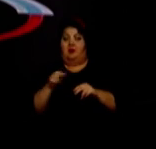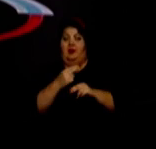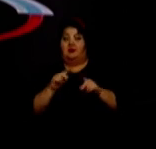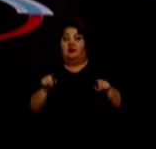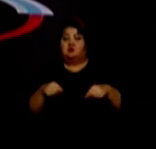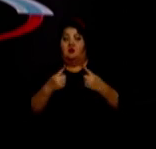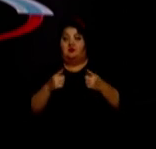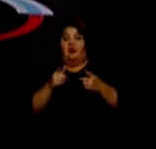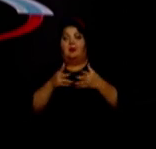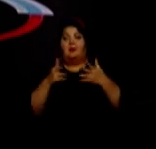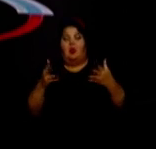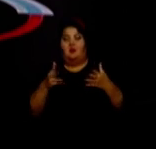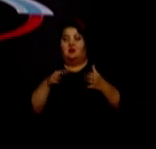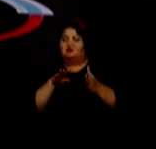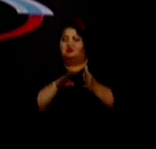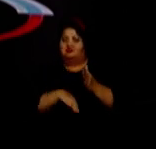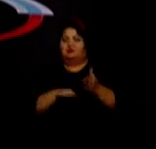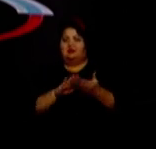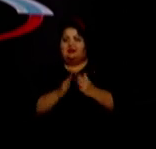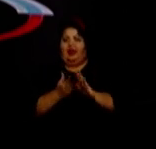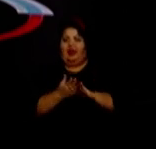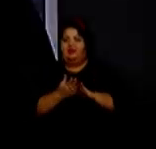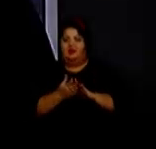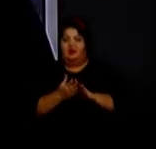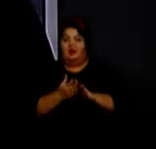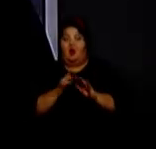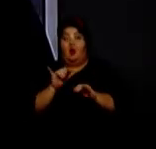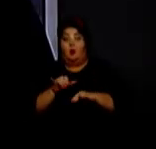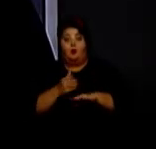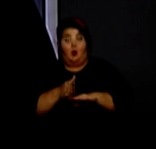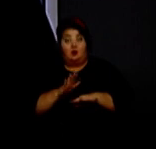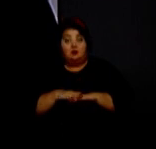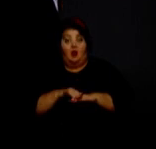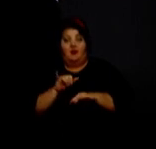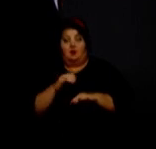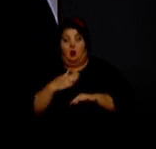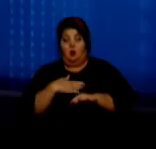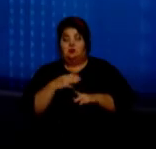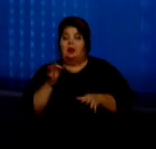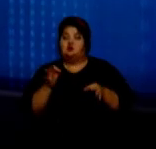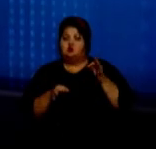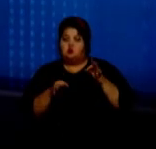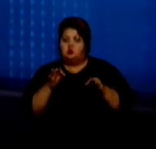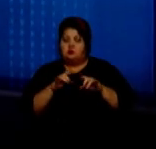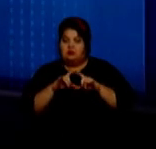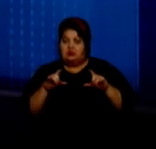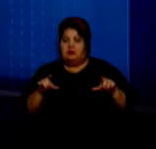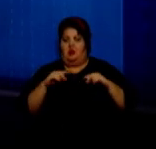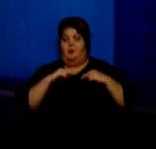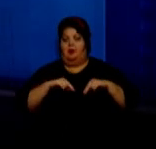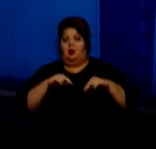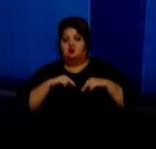і в найбільш критичному стані. В Полтаві у нас суди працювали